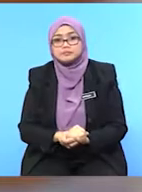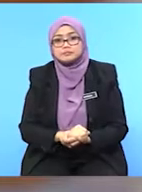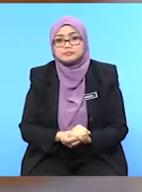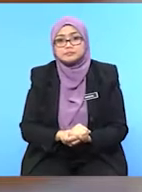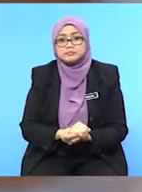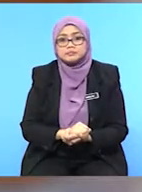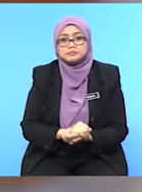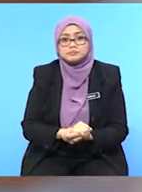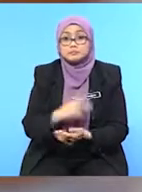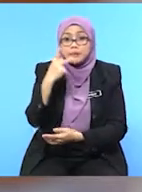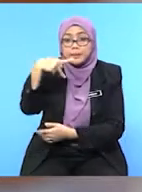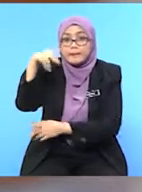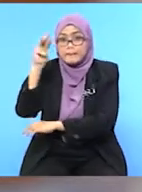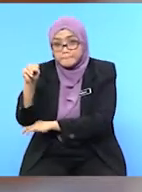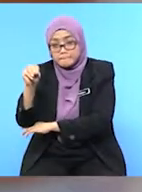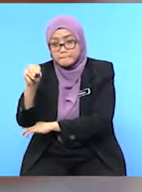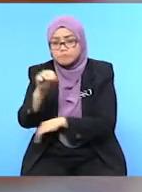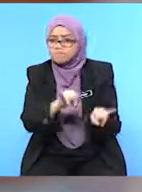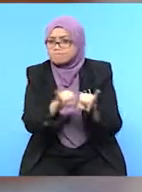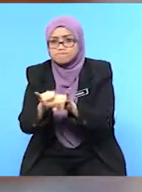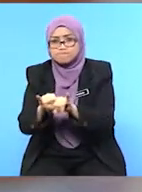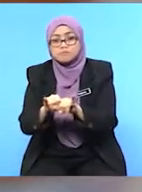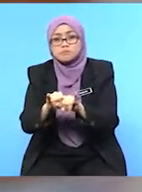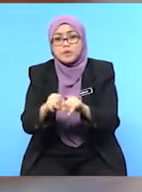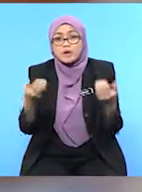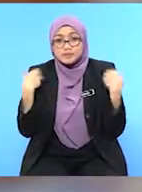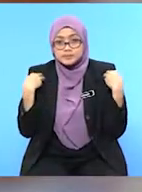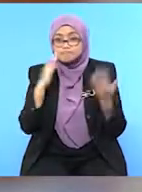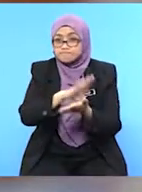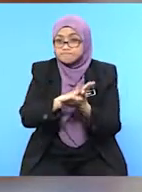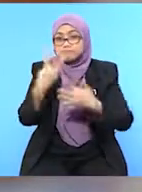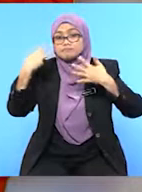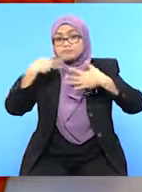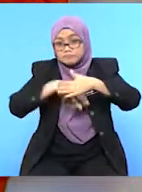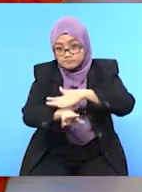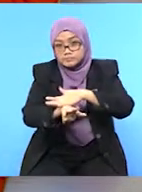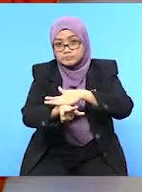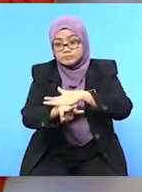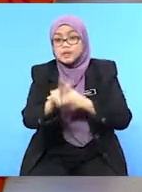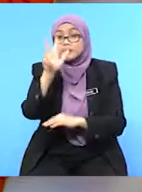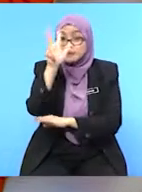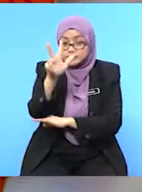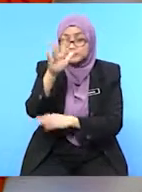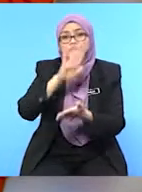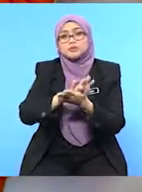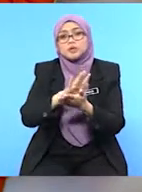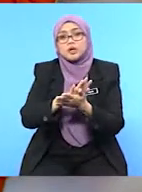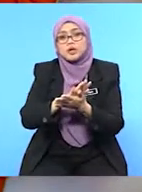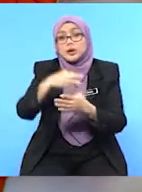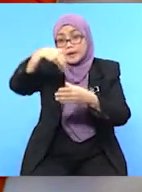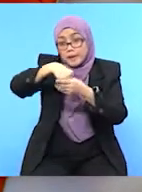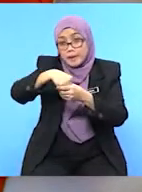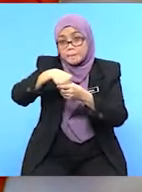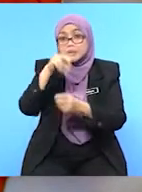pihak kementerian pendidikan nasional juga telah mewujudkan sekolah wawasan dimana konsep sekolah ini adalah a 3 buah sekolah jenis kebangsaan